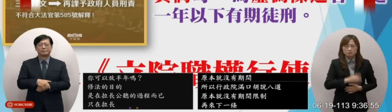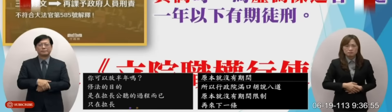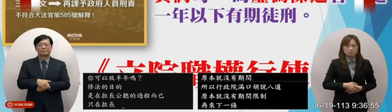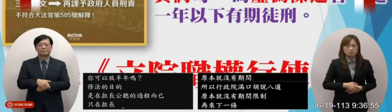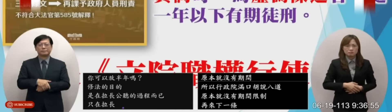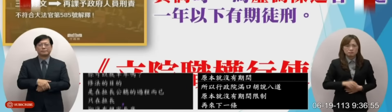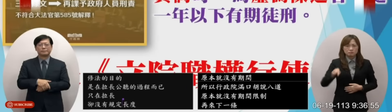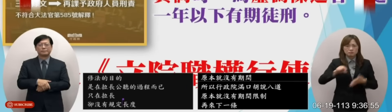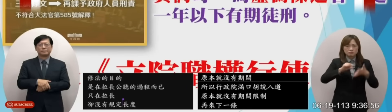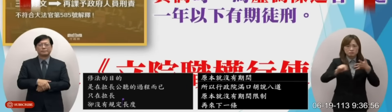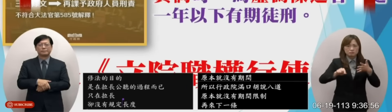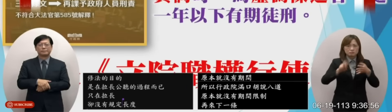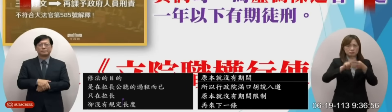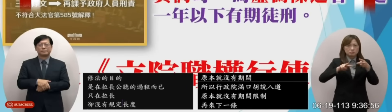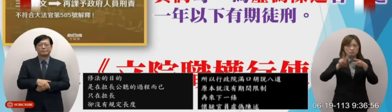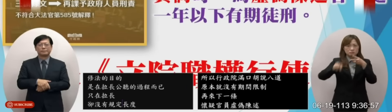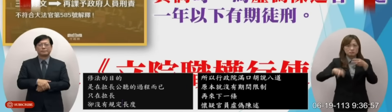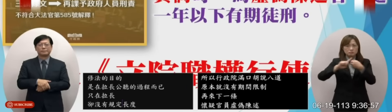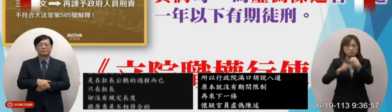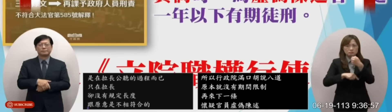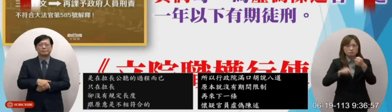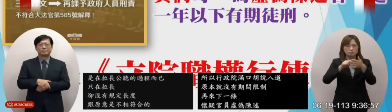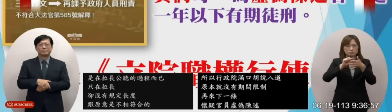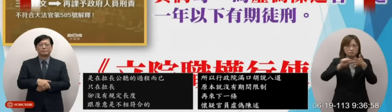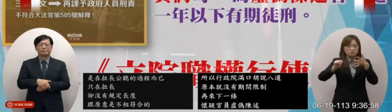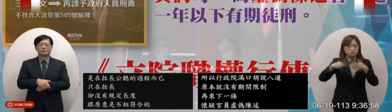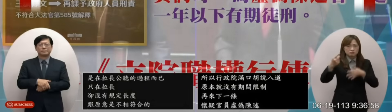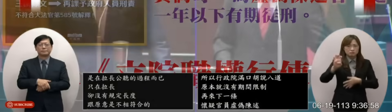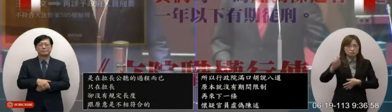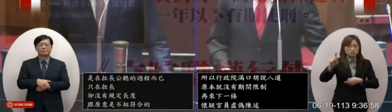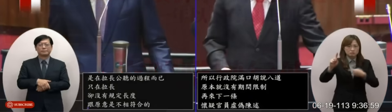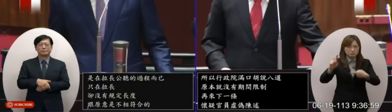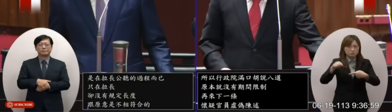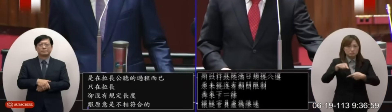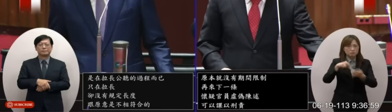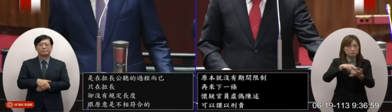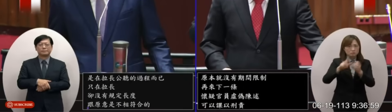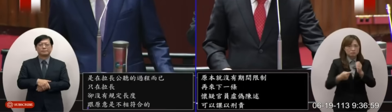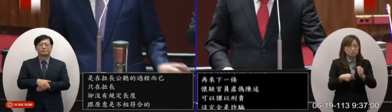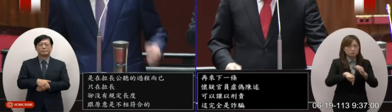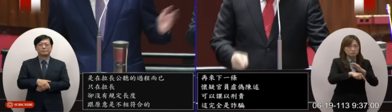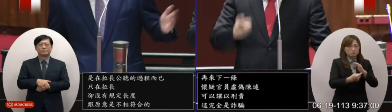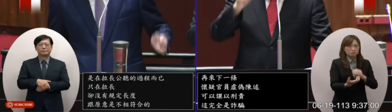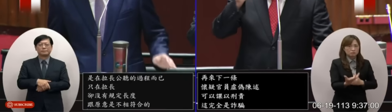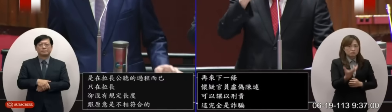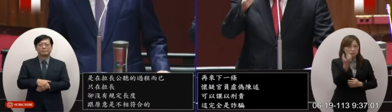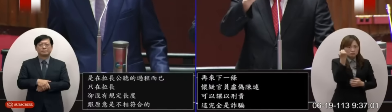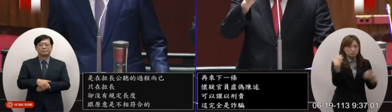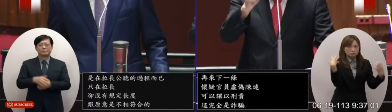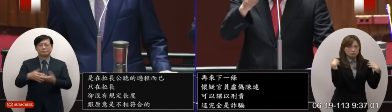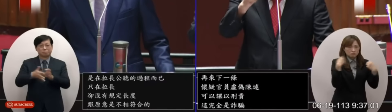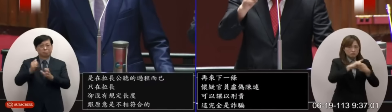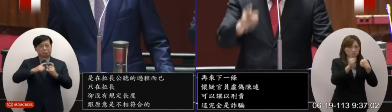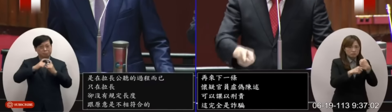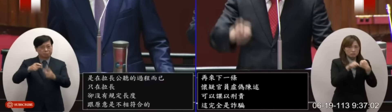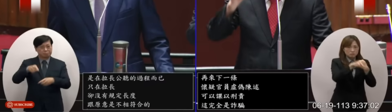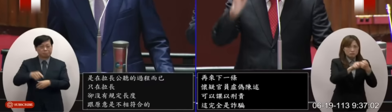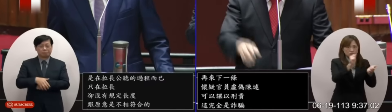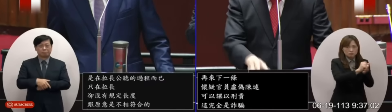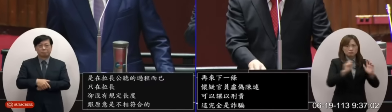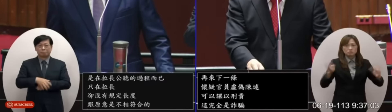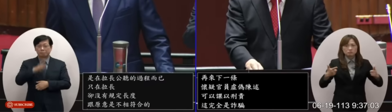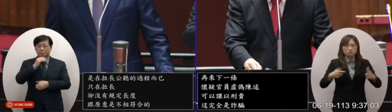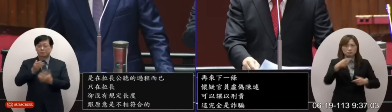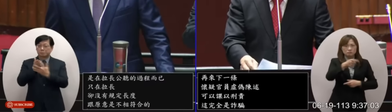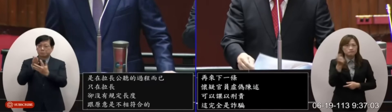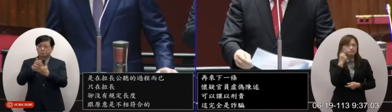是刑法141条之一，哪里是立法院的职权行使法？ 部长答复， 在这里造谣，我们